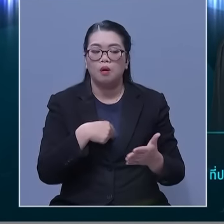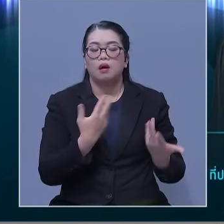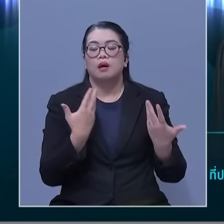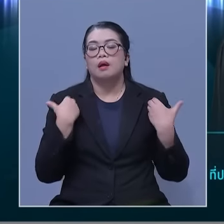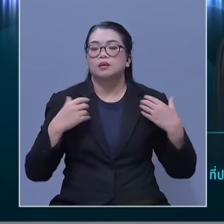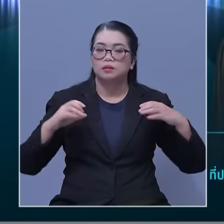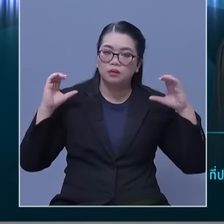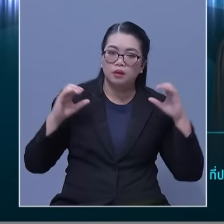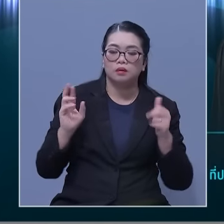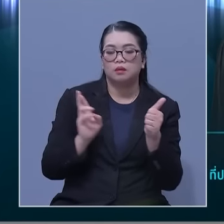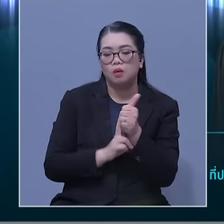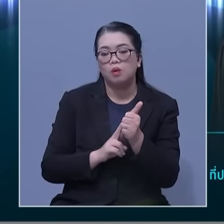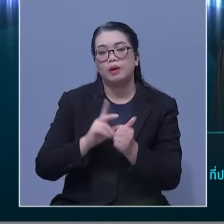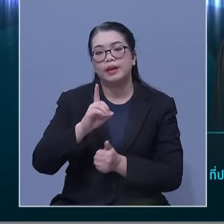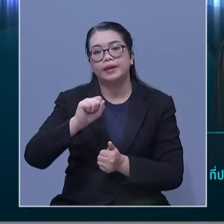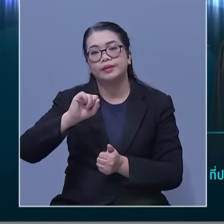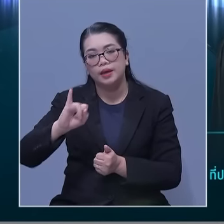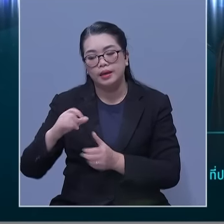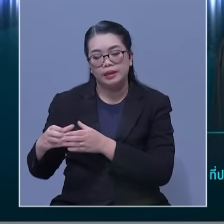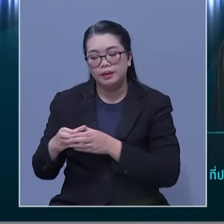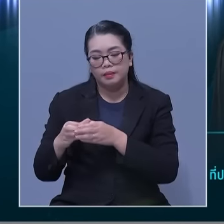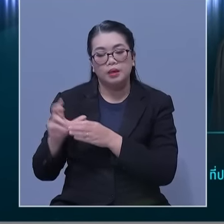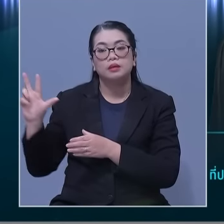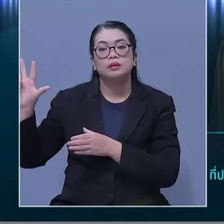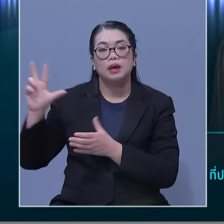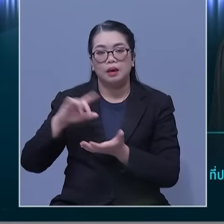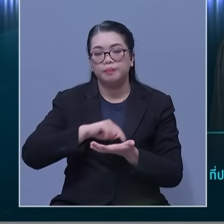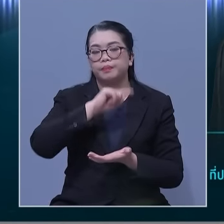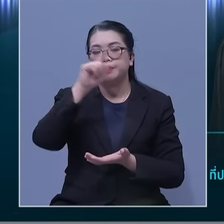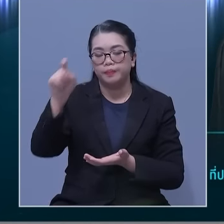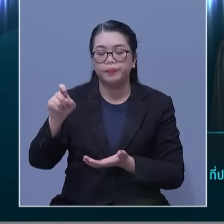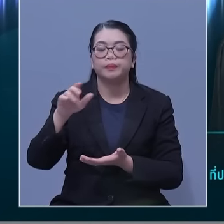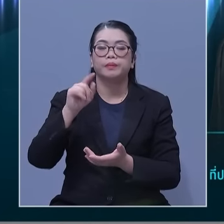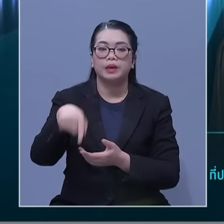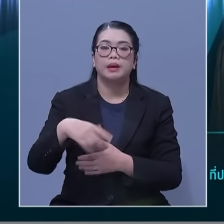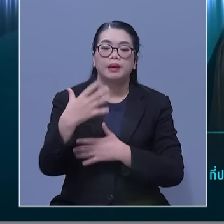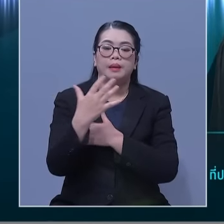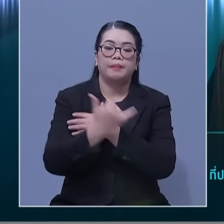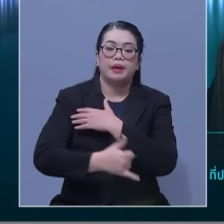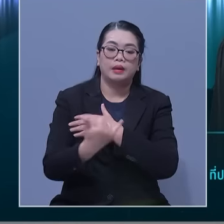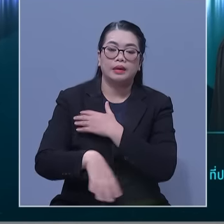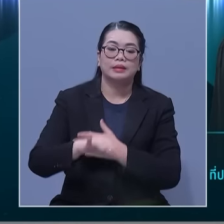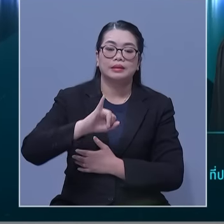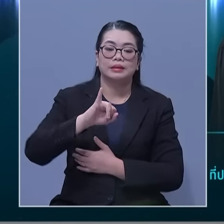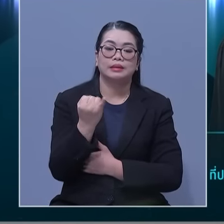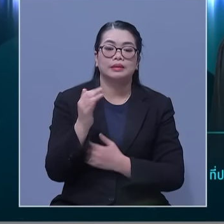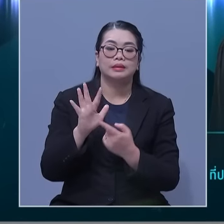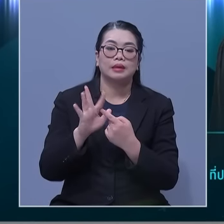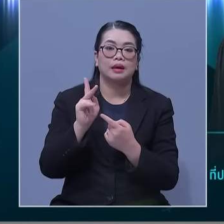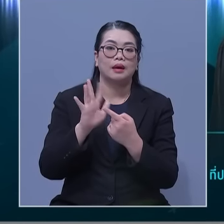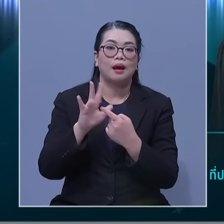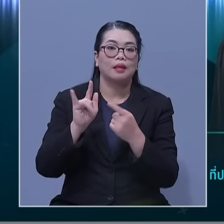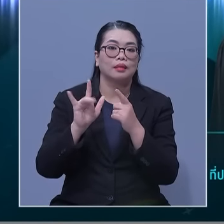อธิบดี DSIแล้วก็ทีมงานอีก 3คนไปที่จากาต้าได้เข้าไปเยี่ยมคำนับท่านอดีตรอง